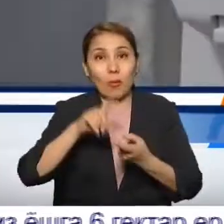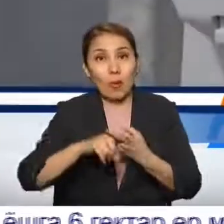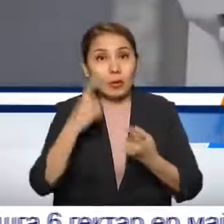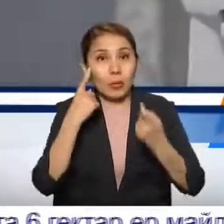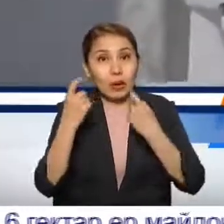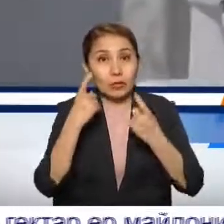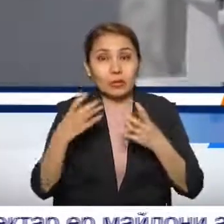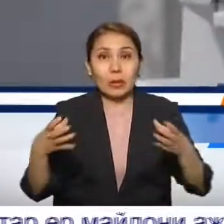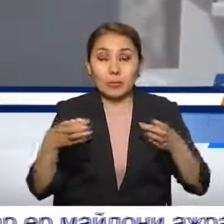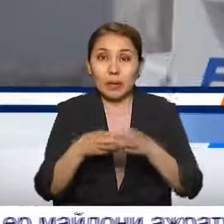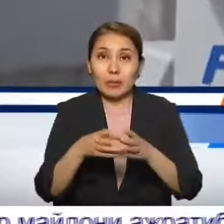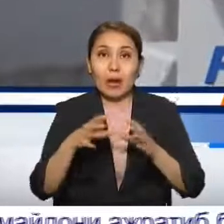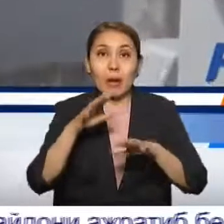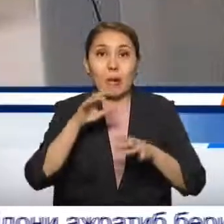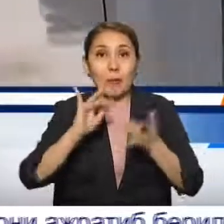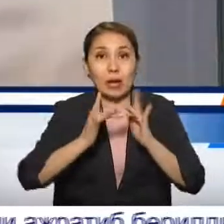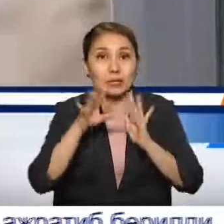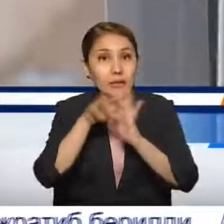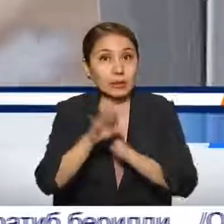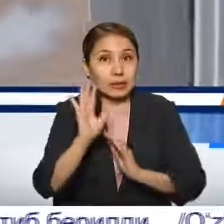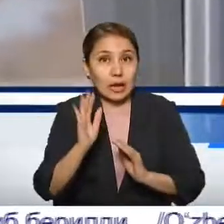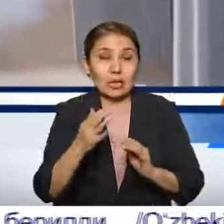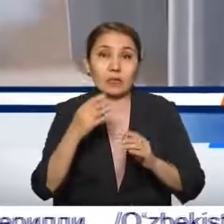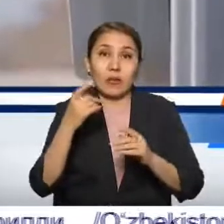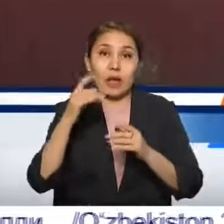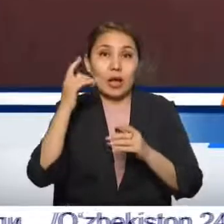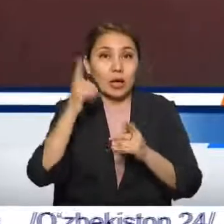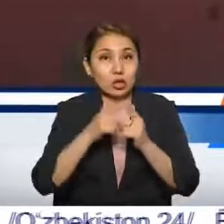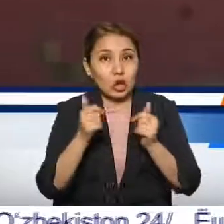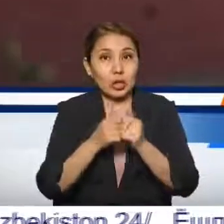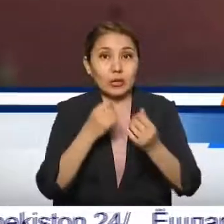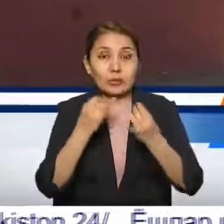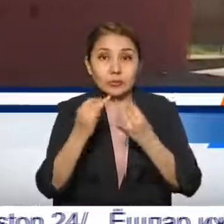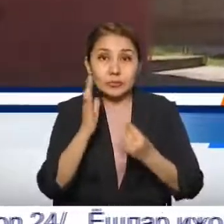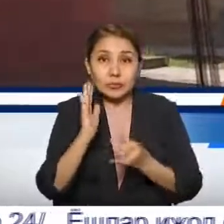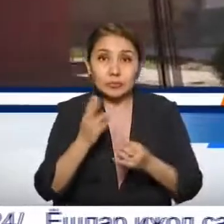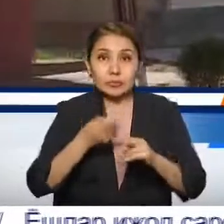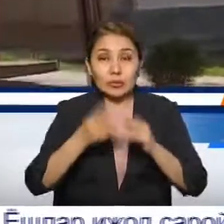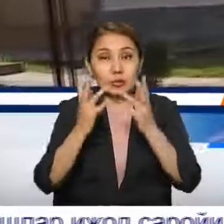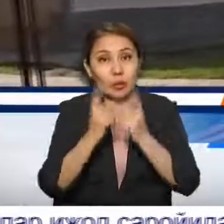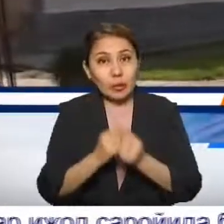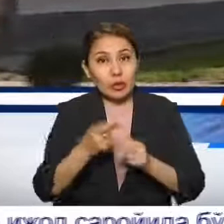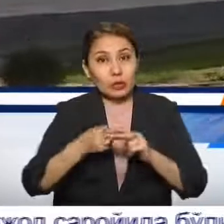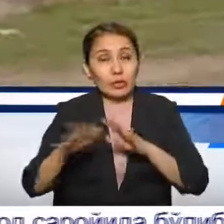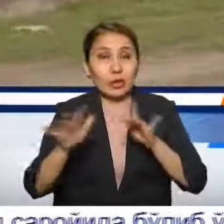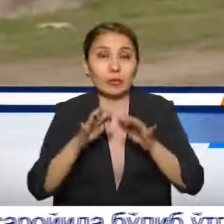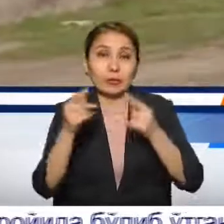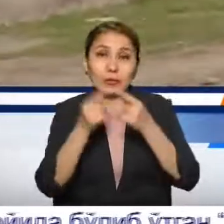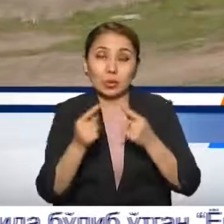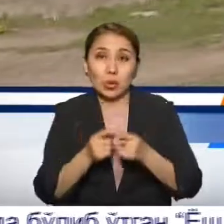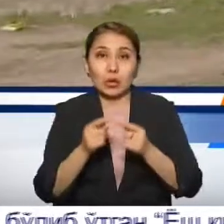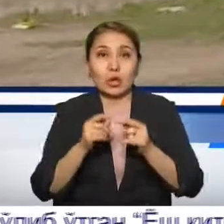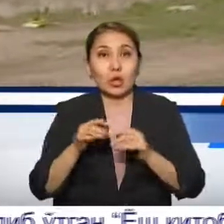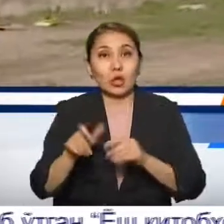ma'lumotlar jamlanib, bazaga kiritiladi va idoralararo integratsiyasi ta'minlanadi. Dastlabki hisob-kitoblarga qaraganda, bunday tadbirlarning to'g'ri yo'lga